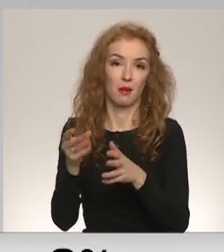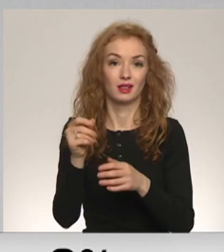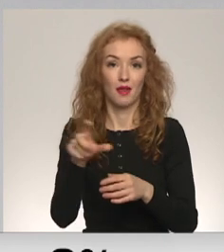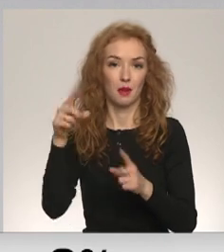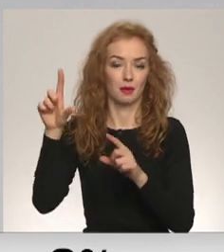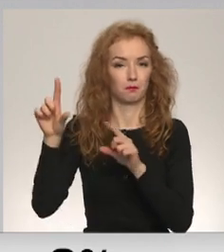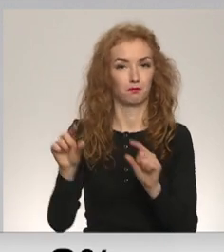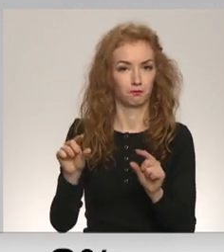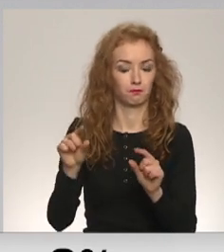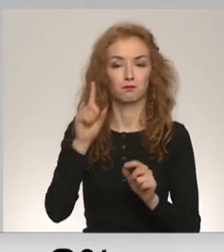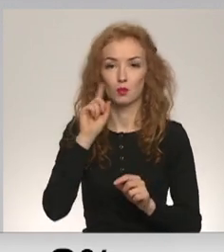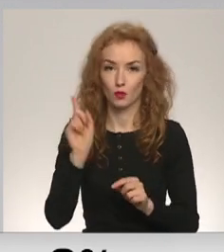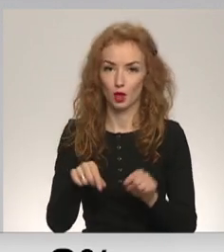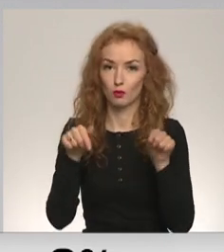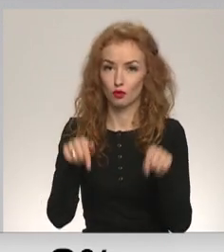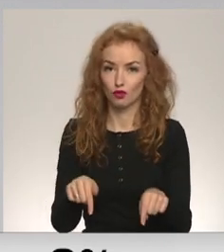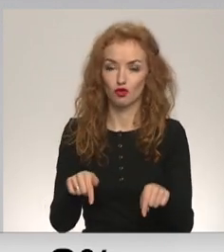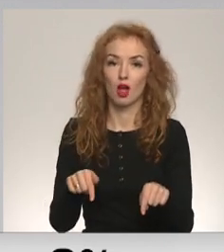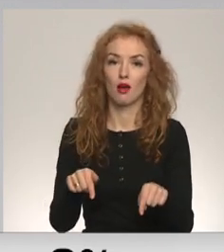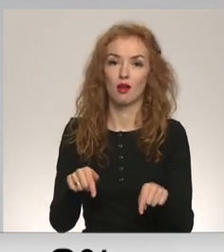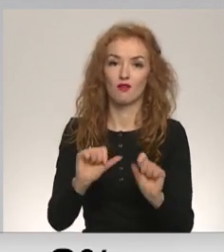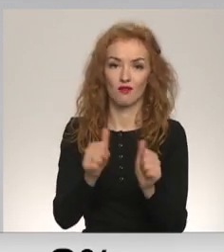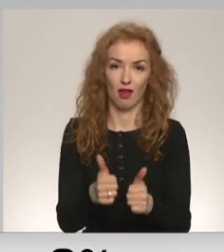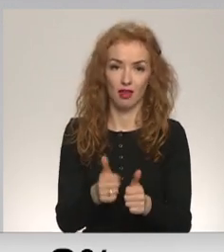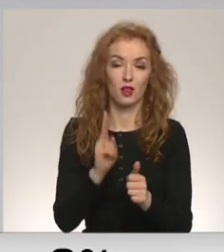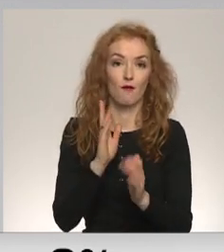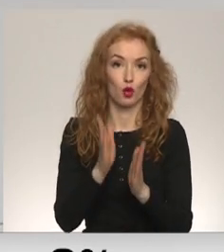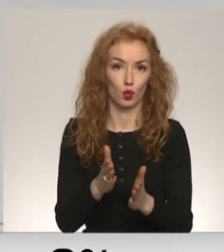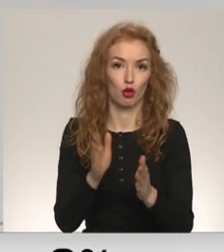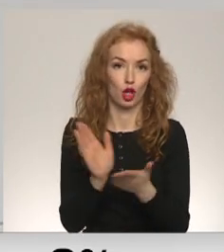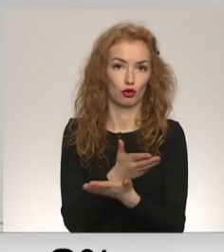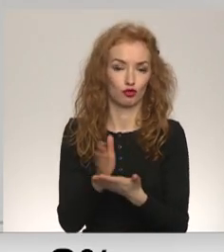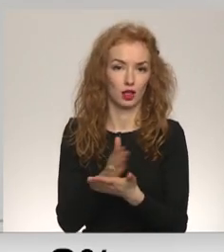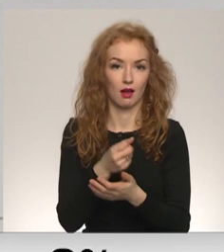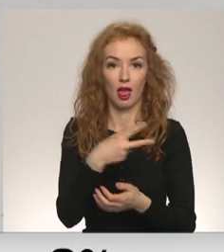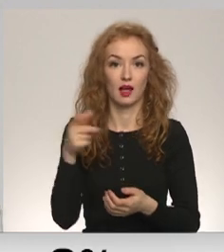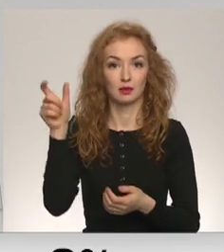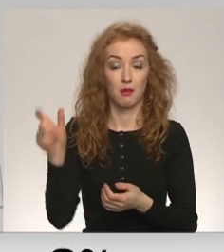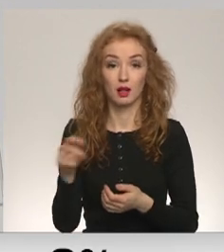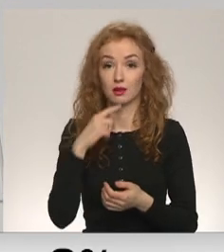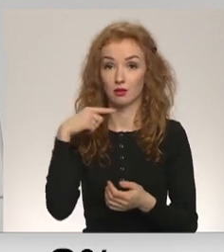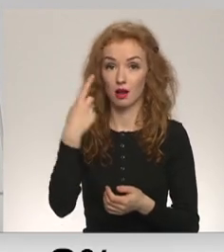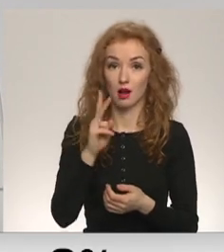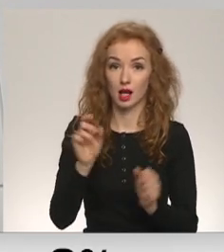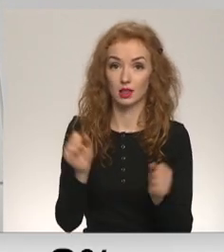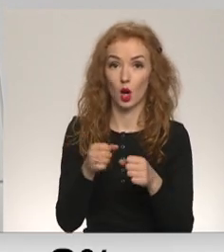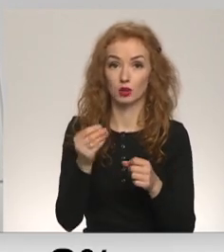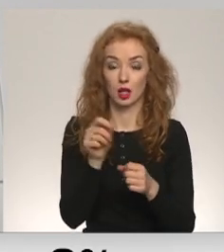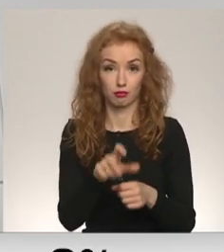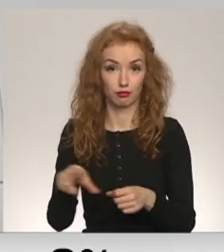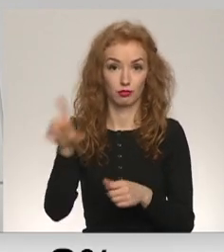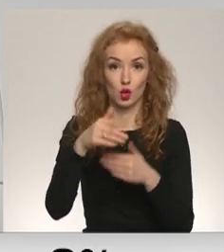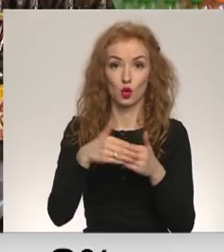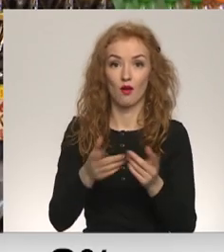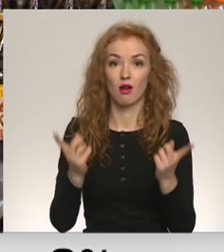pieaugumu. Protams, šeit šie te paņēmieni var būt atšķirīgi. Eksperti norāda, ka straujais cenu kāpums tuvākajā